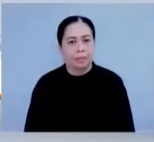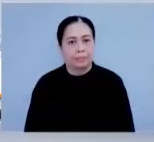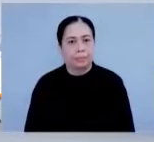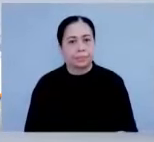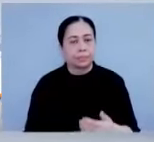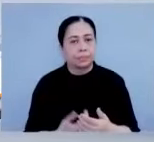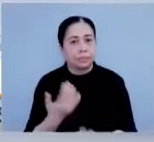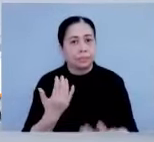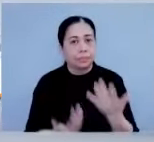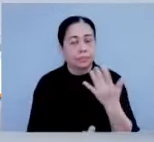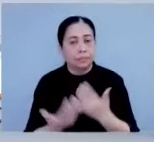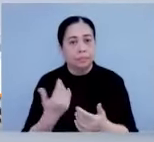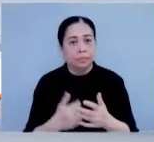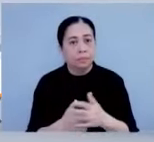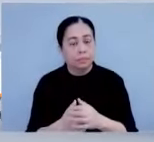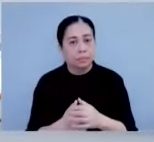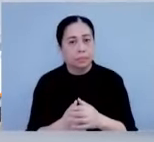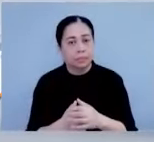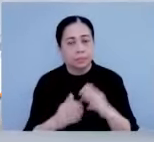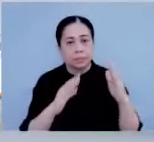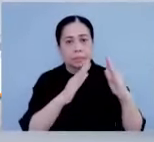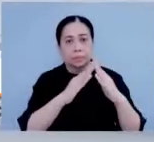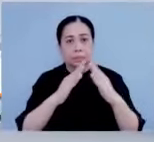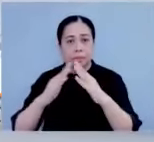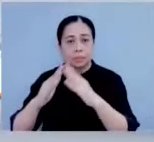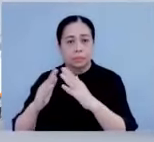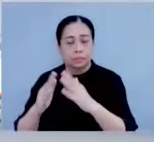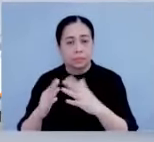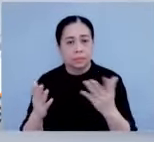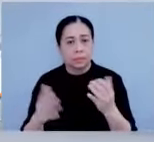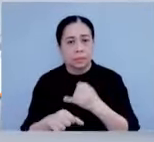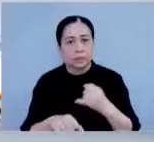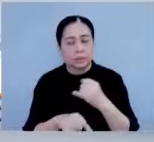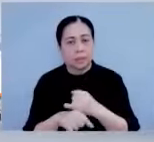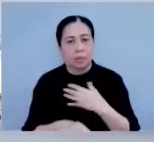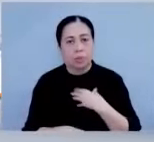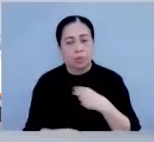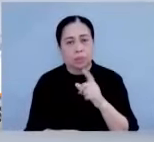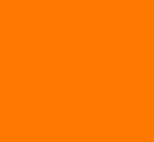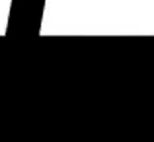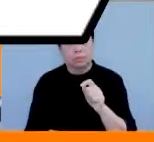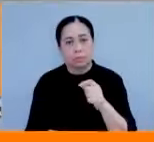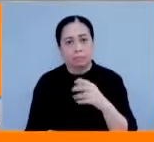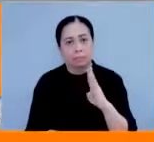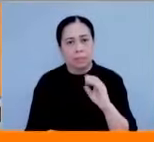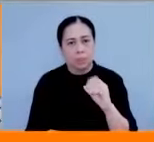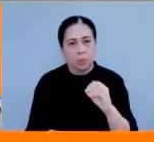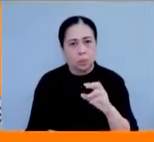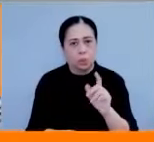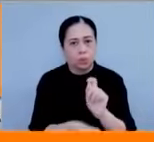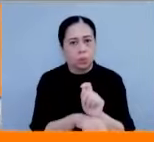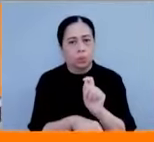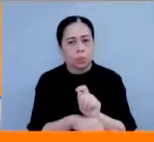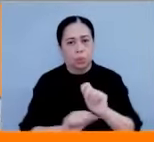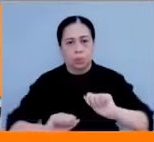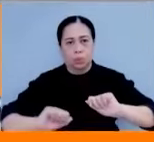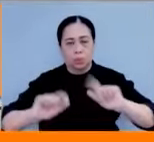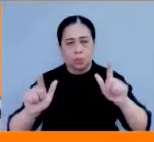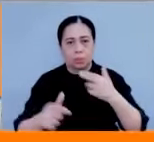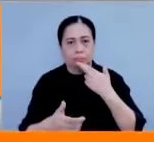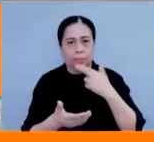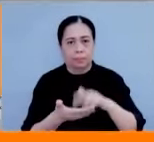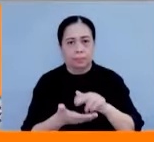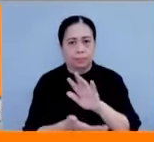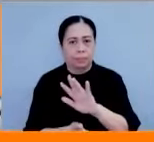Nasusunog ang isang residential area sa Isla Puting Bato, Tondo, Maynila. Live mula sa Maynila, nasa frontline ng balitang